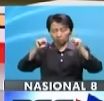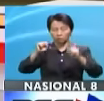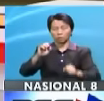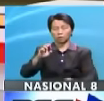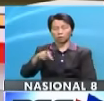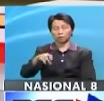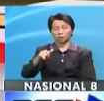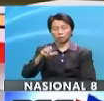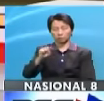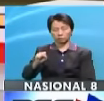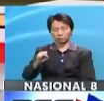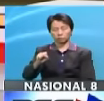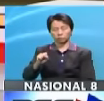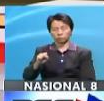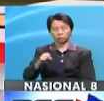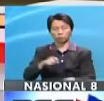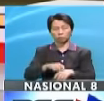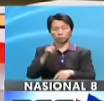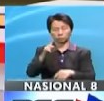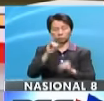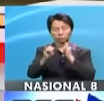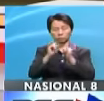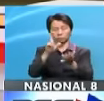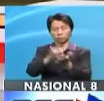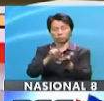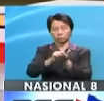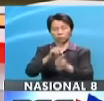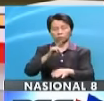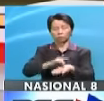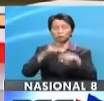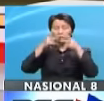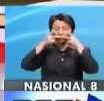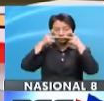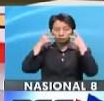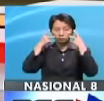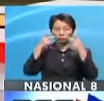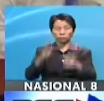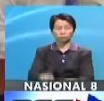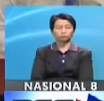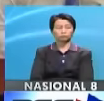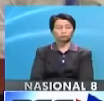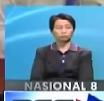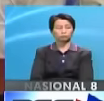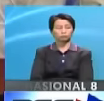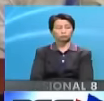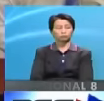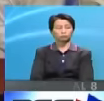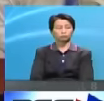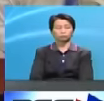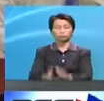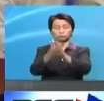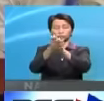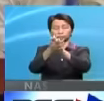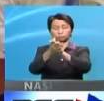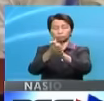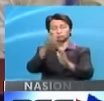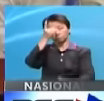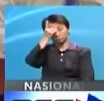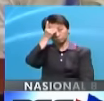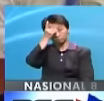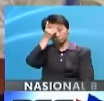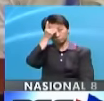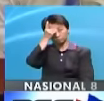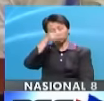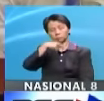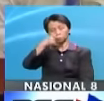Datuk Sudarsono Osman pada satu sidang media di Kuching. Selamat tinggal hari semua. Datuk Sudarsono